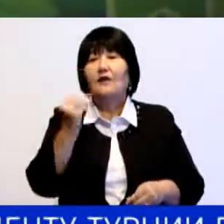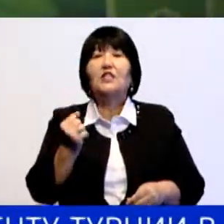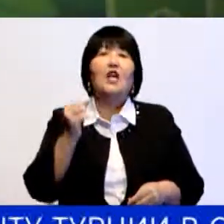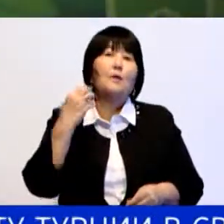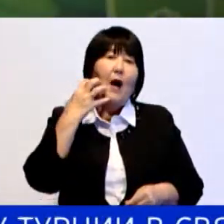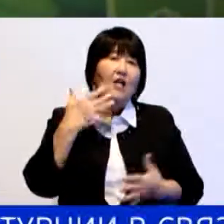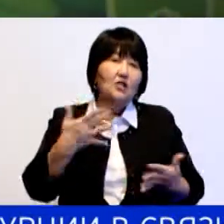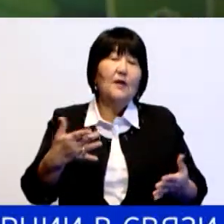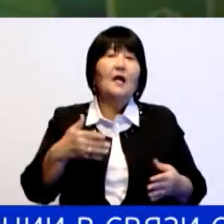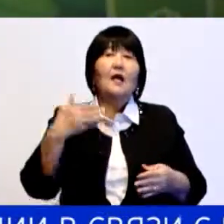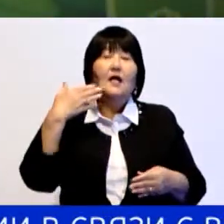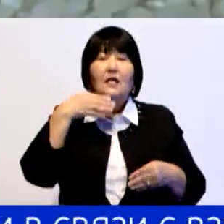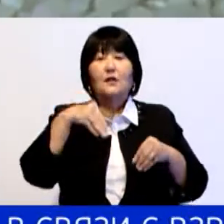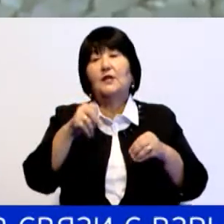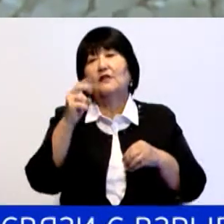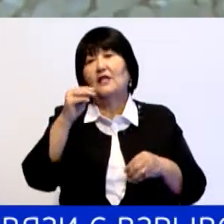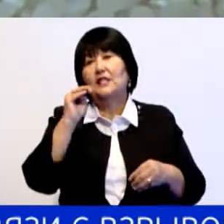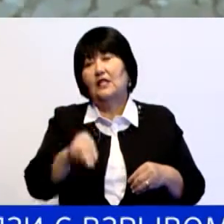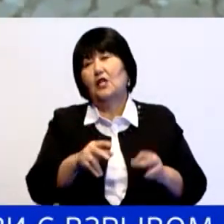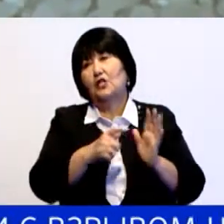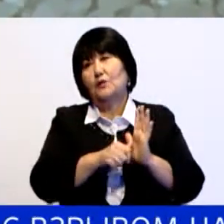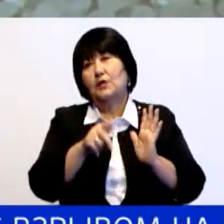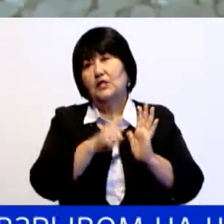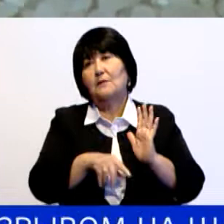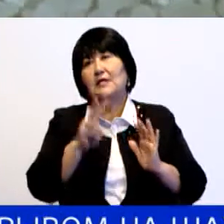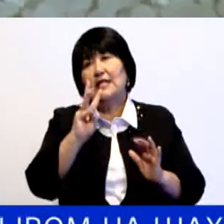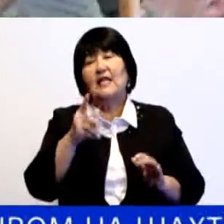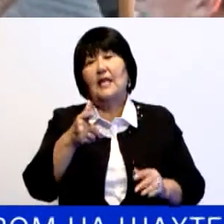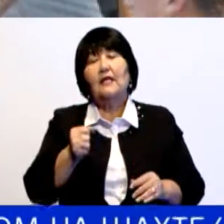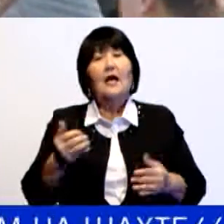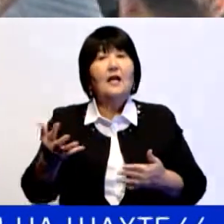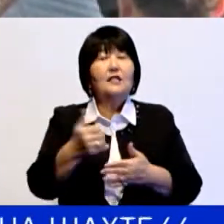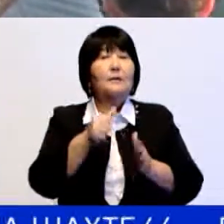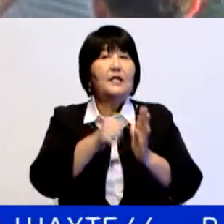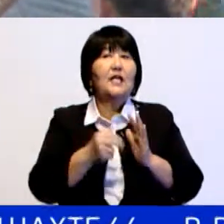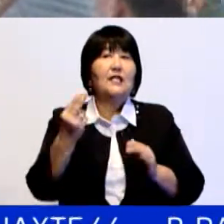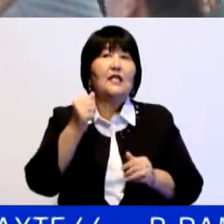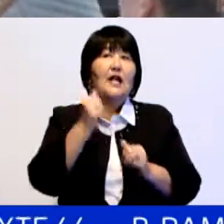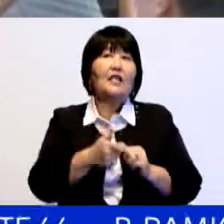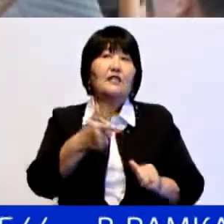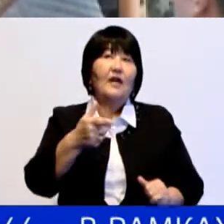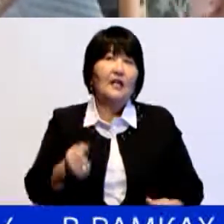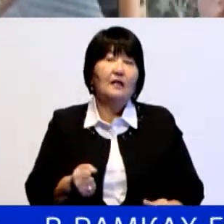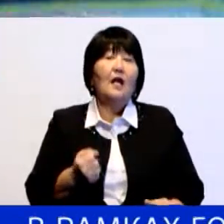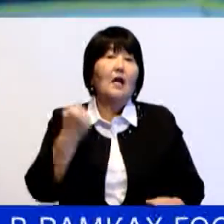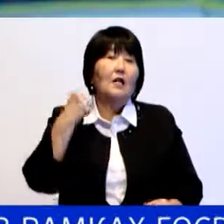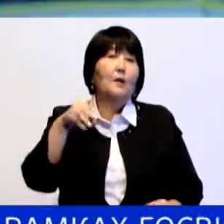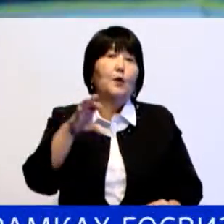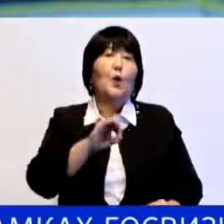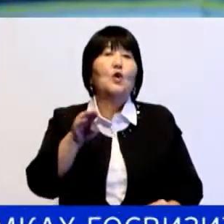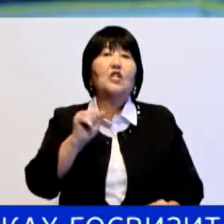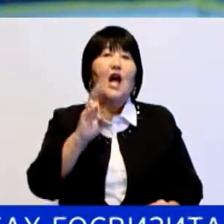борщевых площадь рисового Клина 12.773 га собрали по 60 центов рекосмен тоже